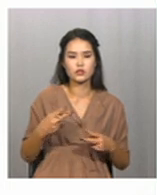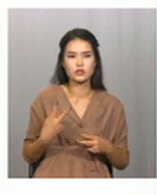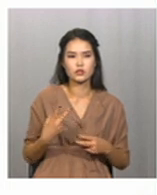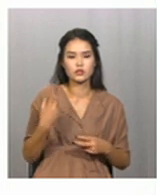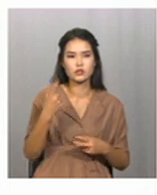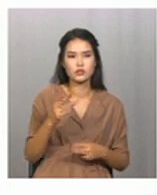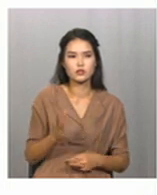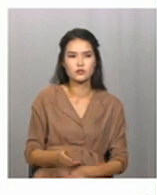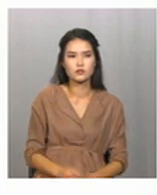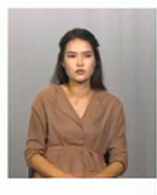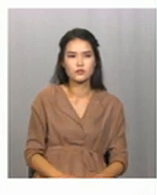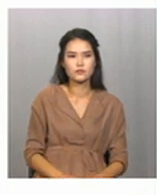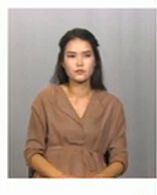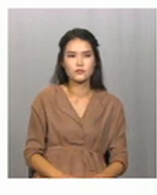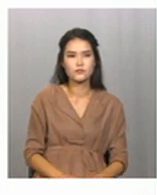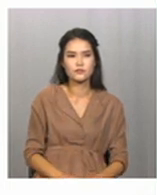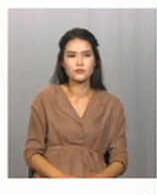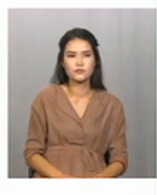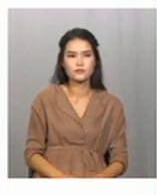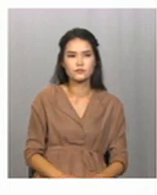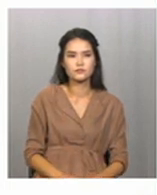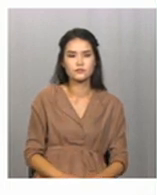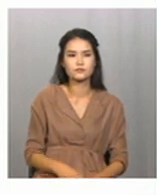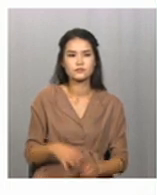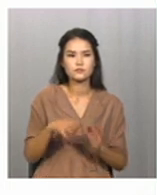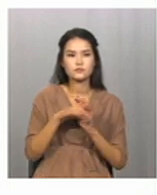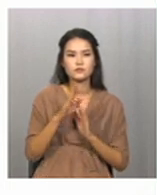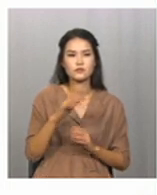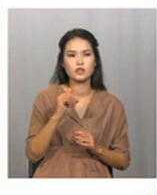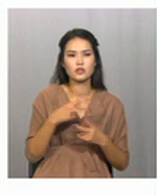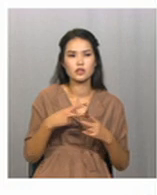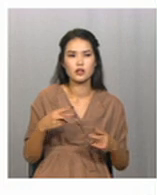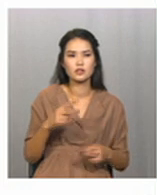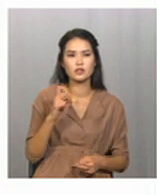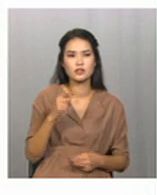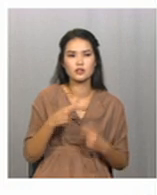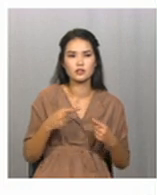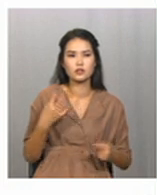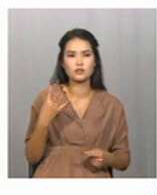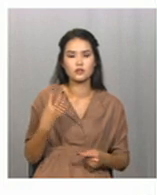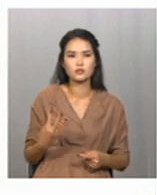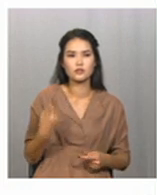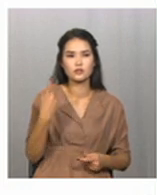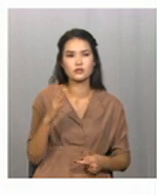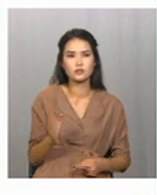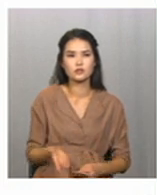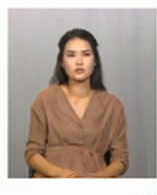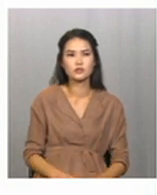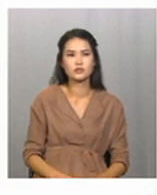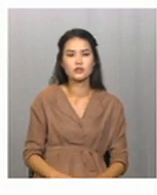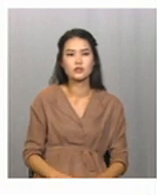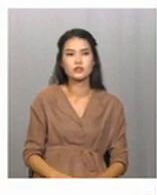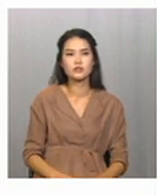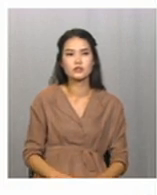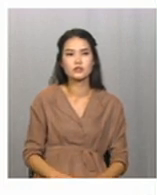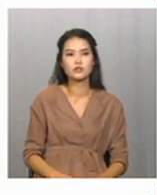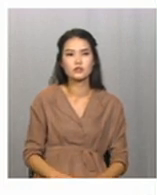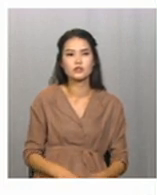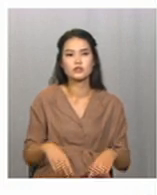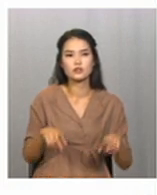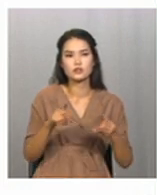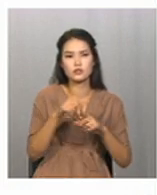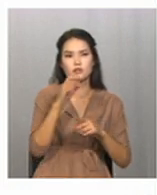2 қосылған 2-ден 1. Бұдан шығады x минус 4-бітін 4-ден 1. Демек, бұл бізде